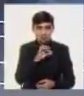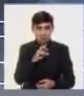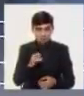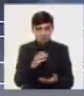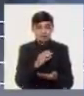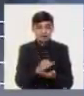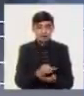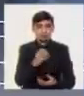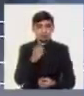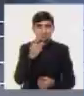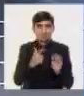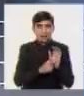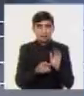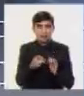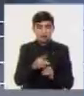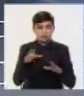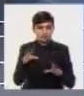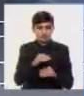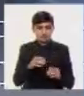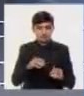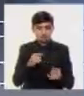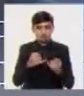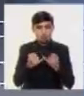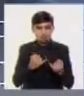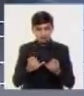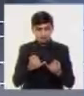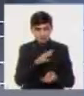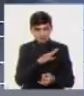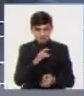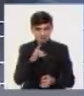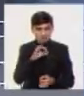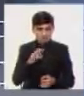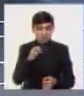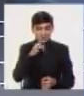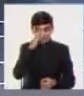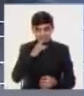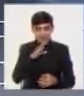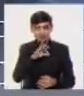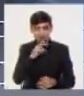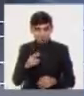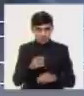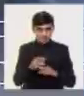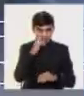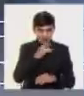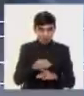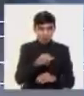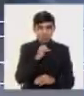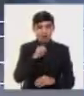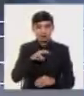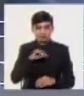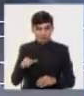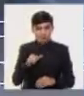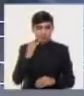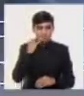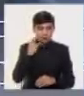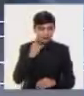зоне. Еще 7 регионов сразу вошли в желтую зону. Это Восточно-Казахстанская, Атырауская, Северо-Казахстанская,